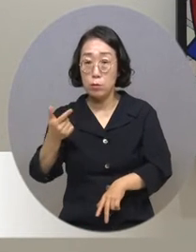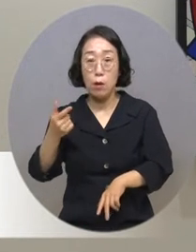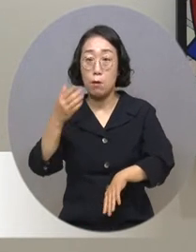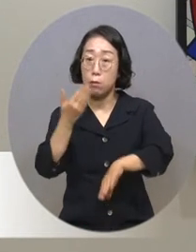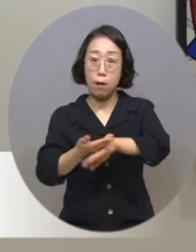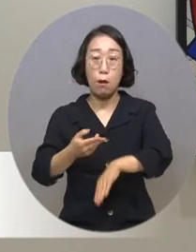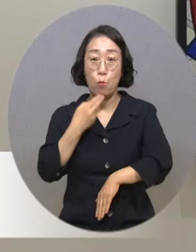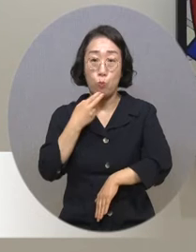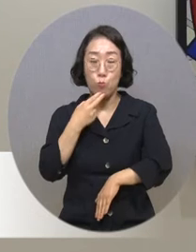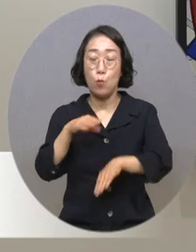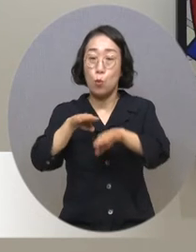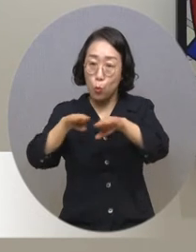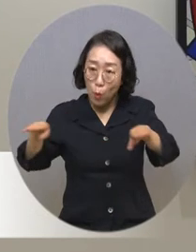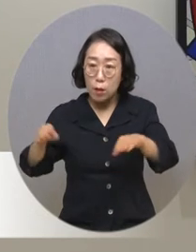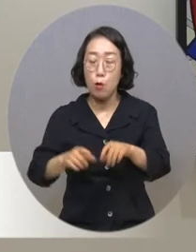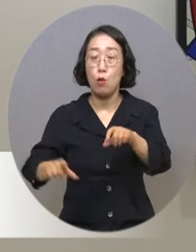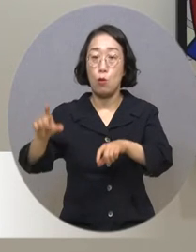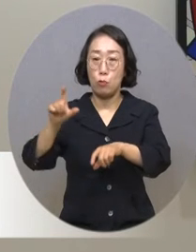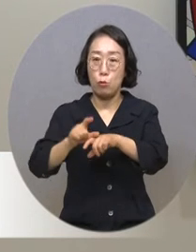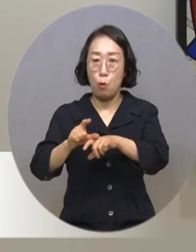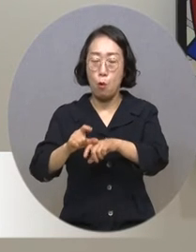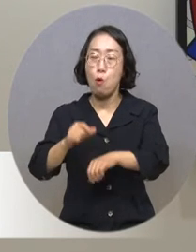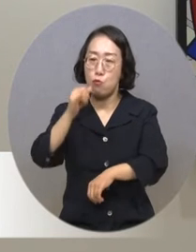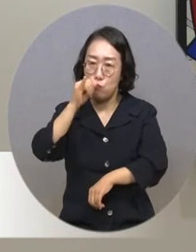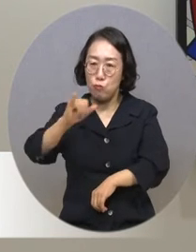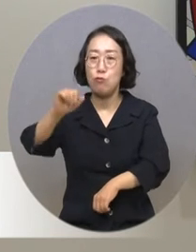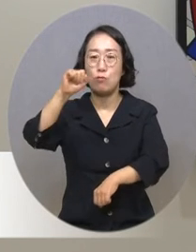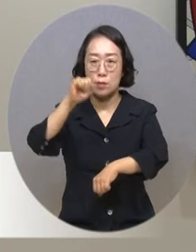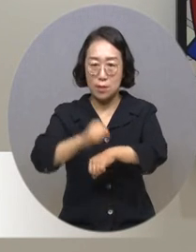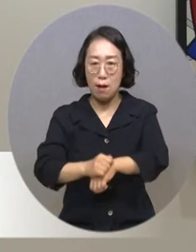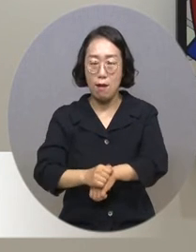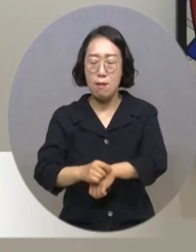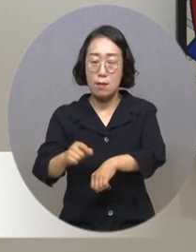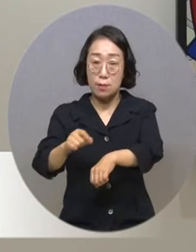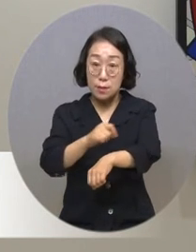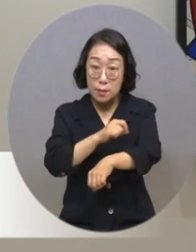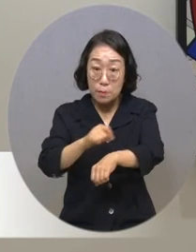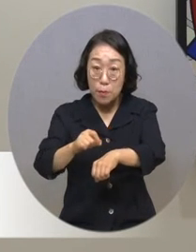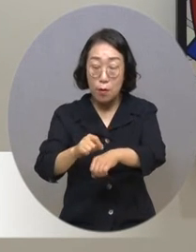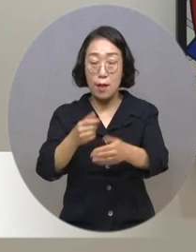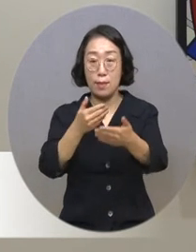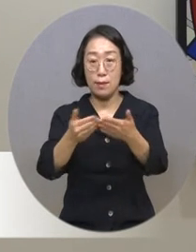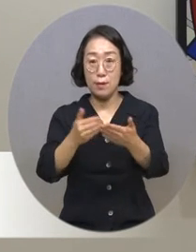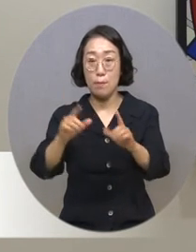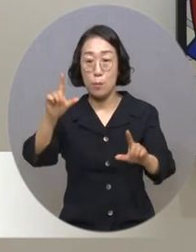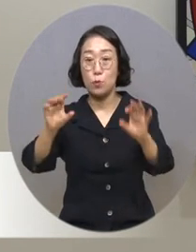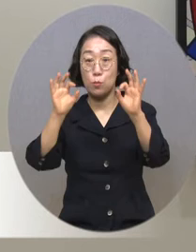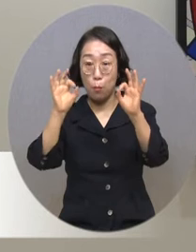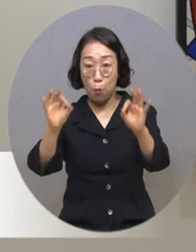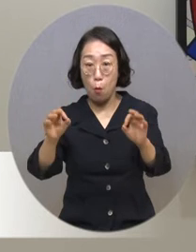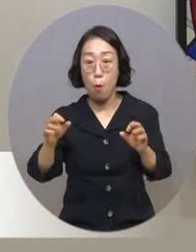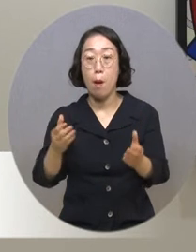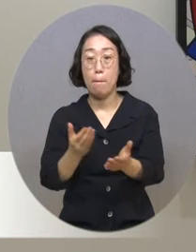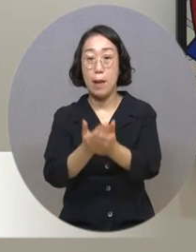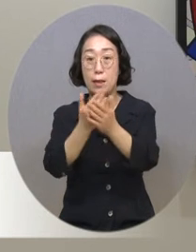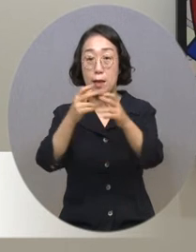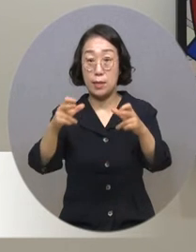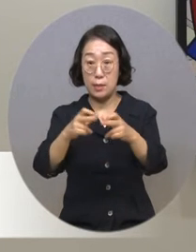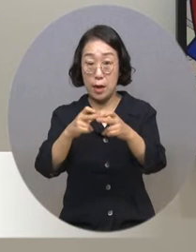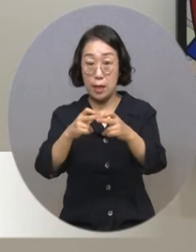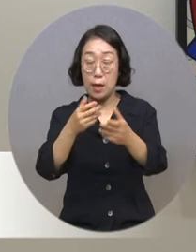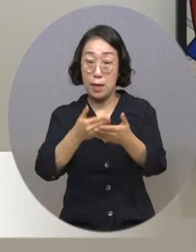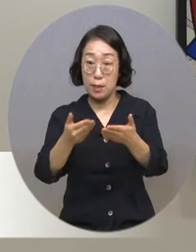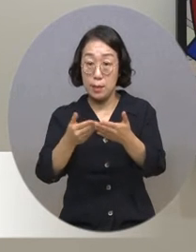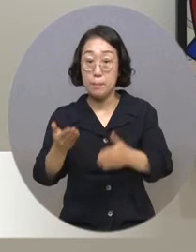똑같습니다 오히려 일반인들보다 더 뛰어납니다 독특한 작품 세계를 가지고 있는 것입니다 발달장애인 작가인